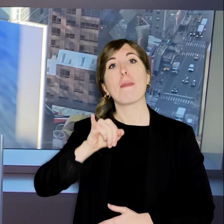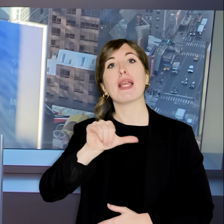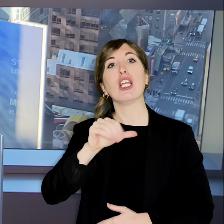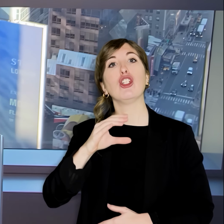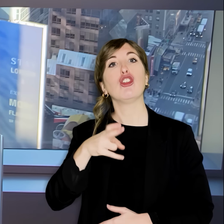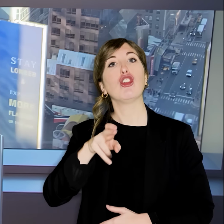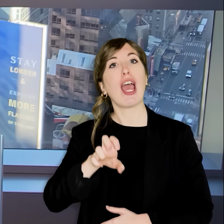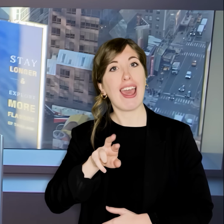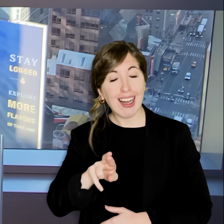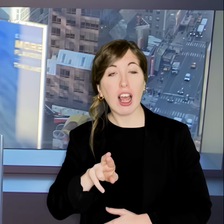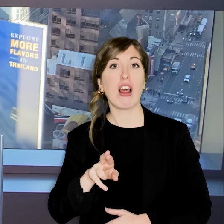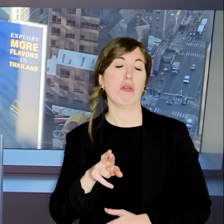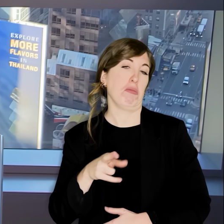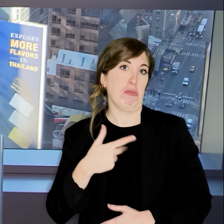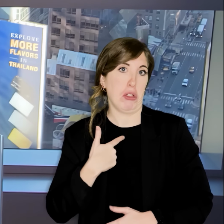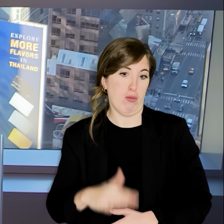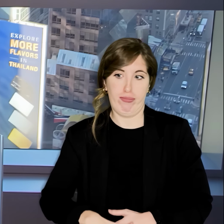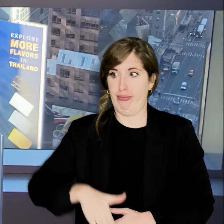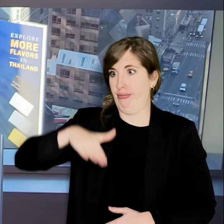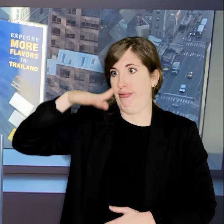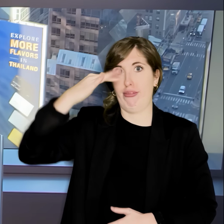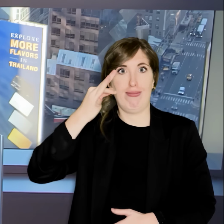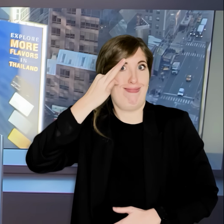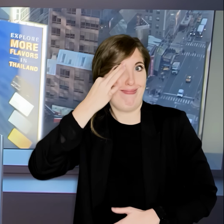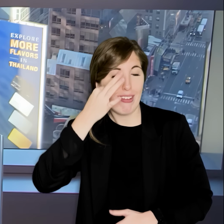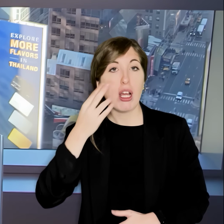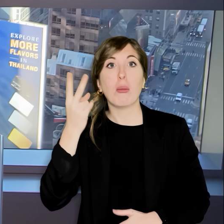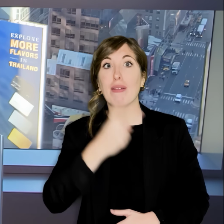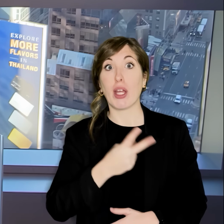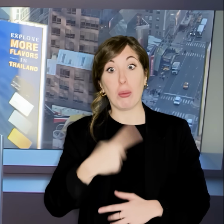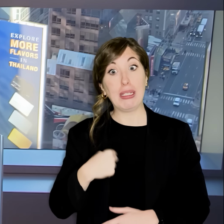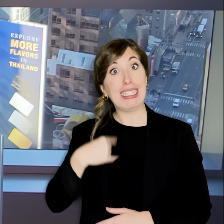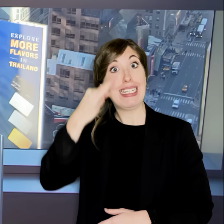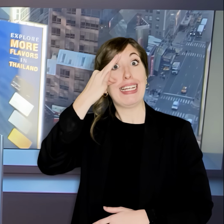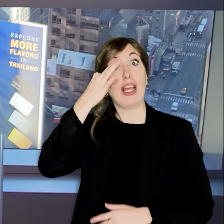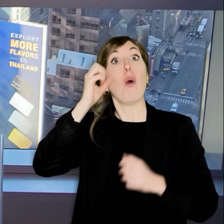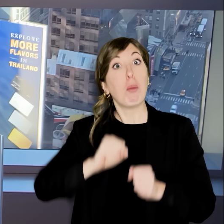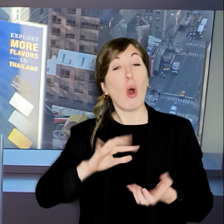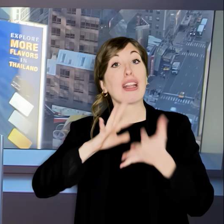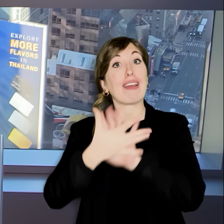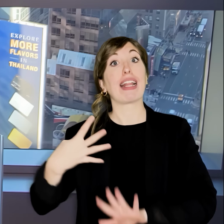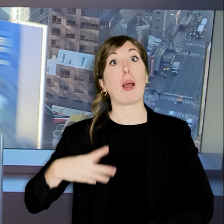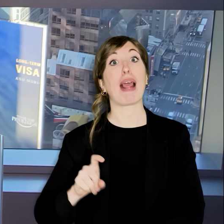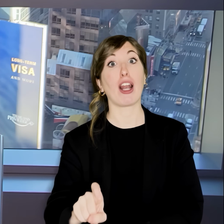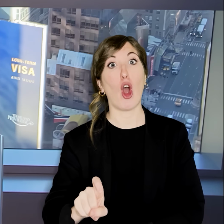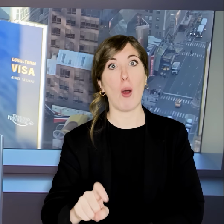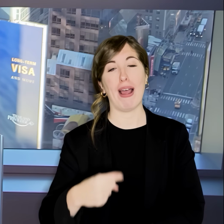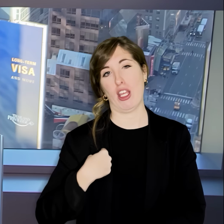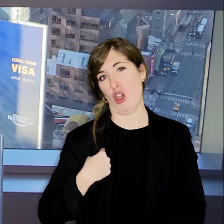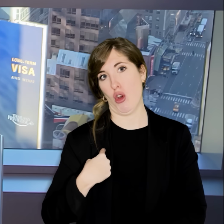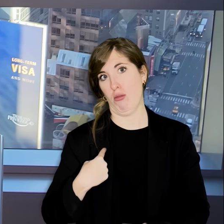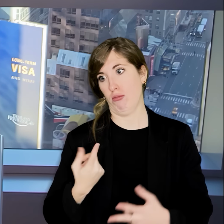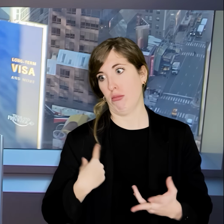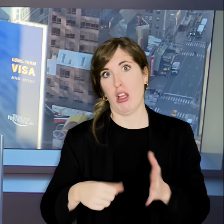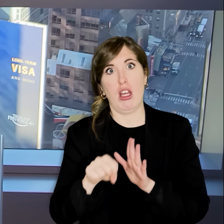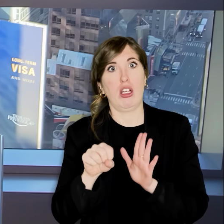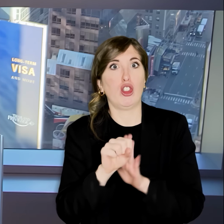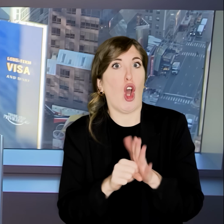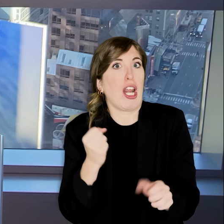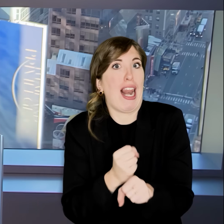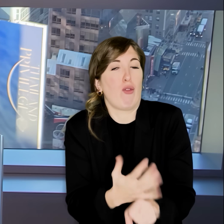tutto Perché perché a volte dal neo di Mission nasce il meno No ma io ne ho visto uno internet totale Però uno è sufficiente per dire occhio perché